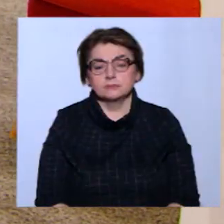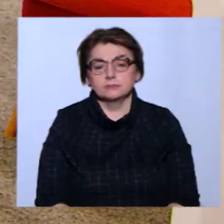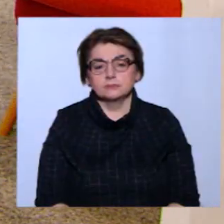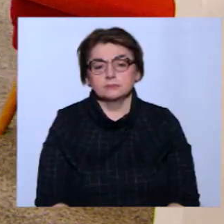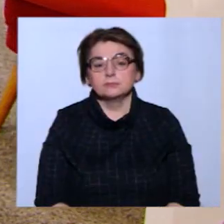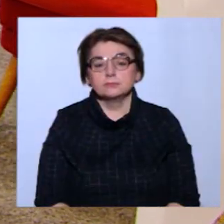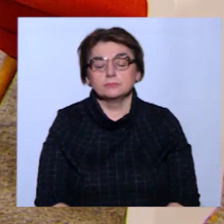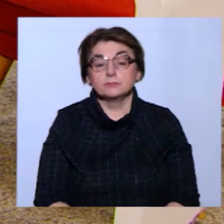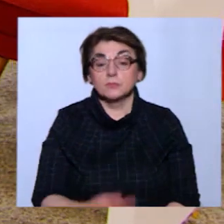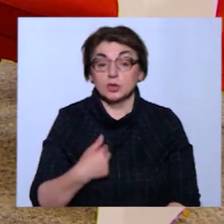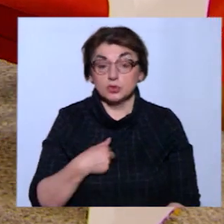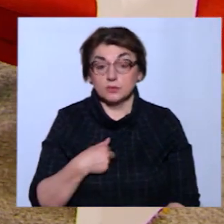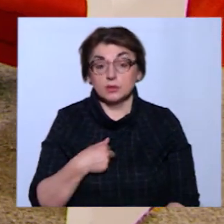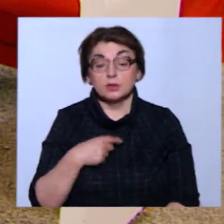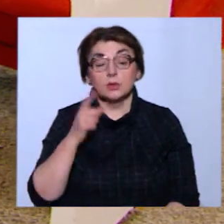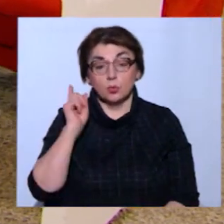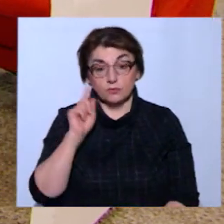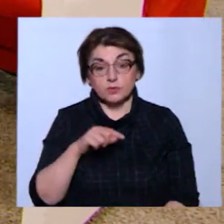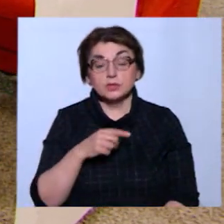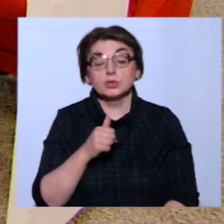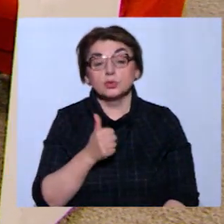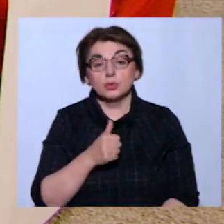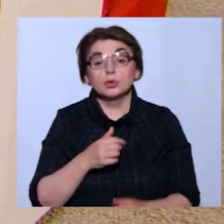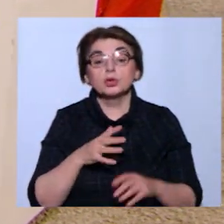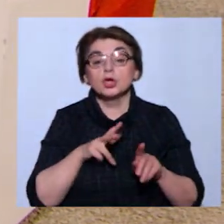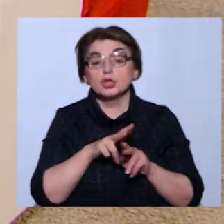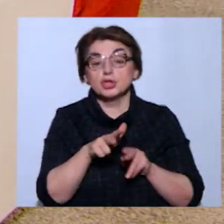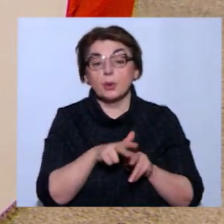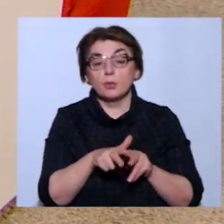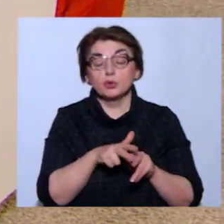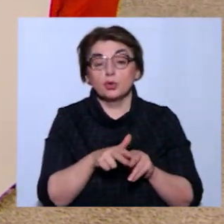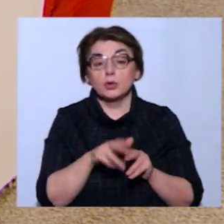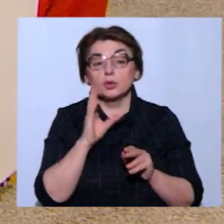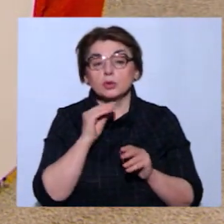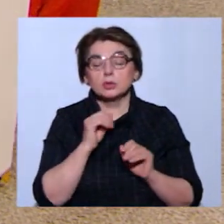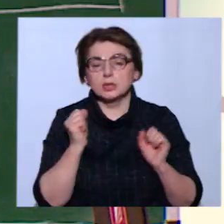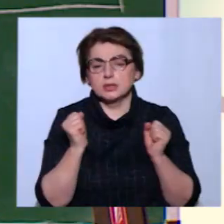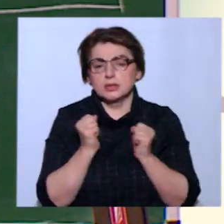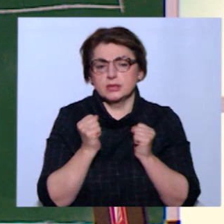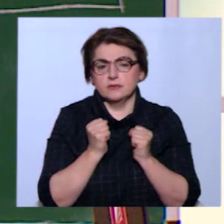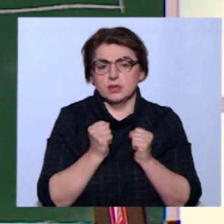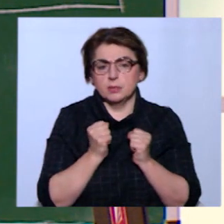კარგით. ჩვენ თქვენ როგორც იცით ბავშვებო, შემოდგომაზე როდესაც აცივდება,